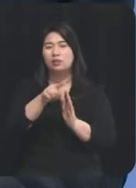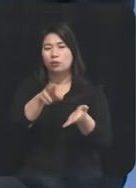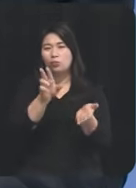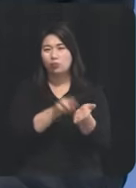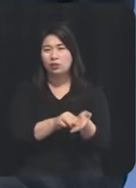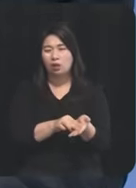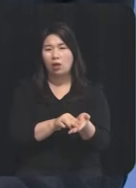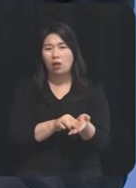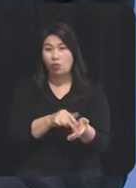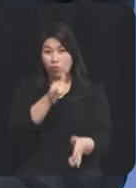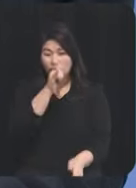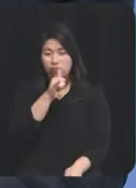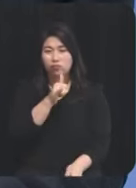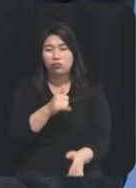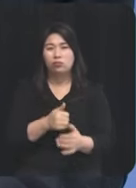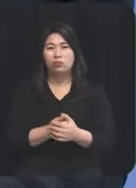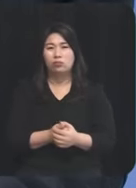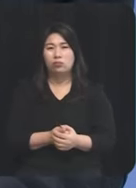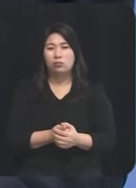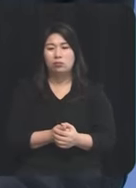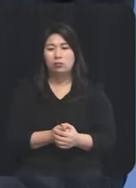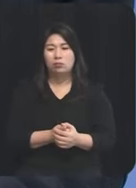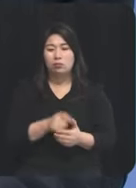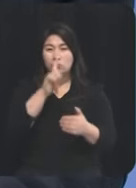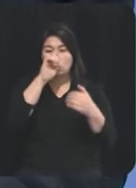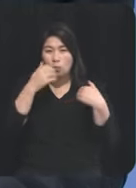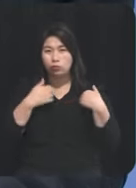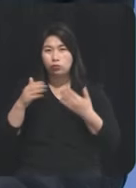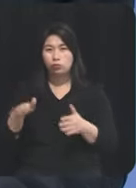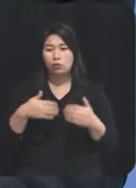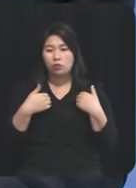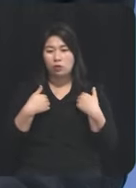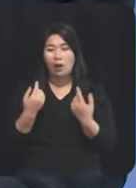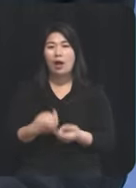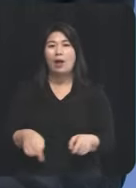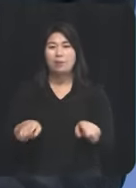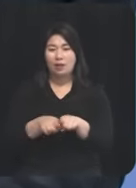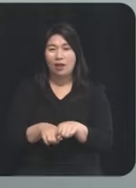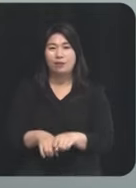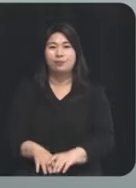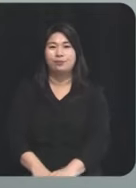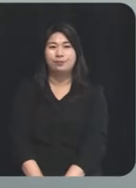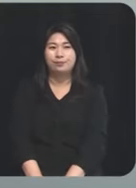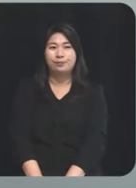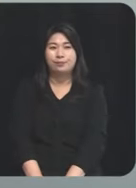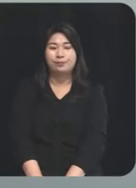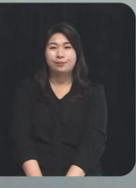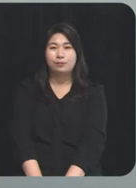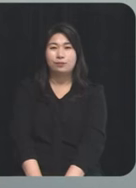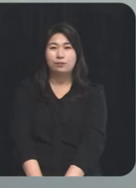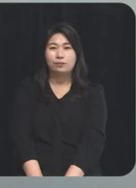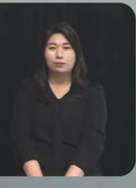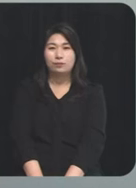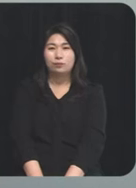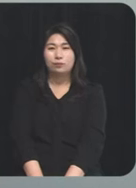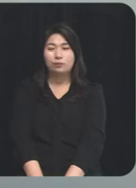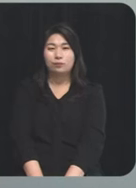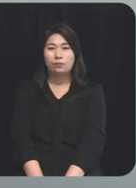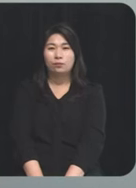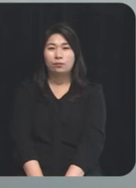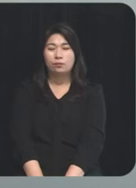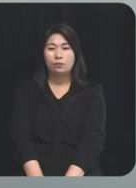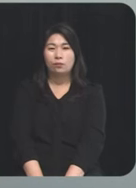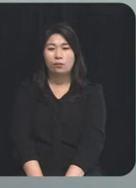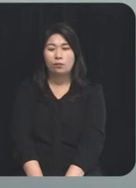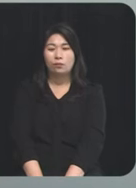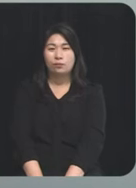문제점들이 보이면 좀 더 이제 정부와 도가 네. 함께 주민들과 함께 예, 이야기하도록 하겠습니다. 자, 곧바로 고광철